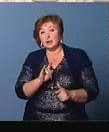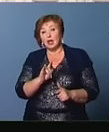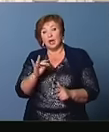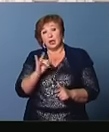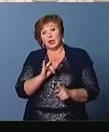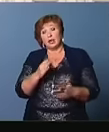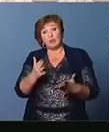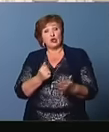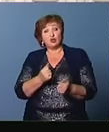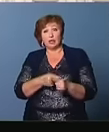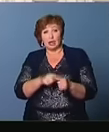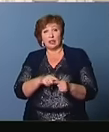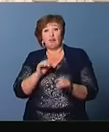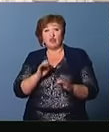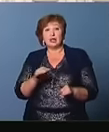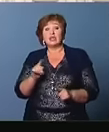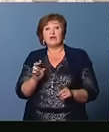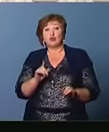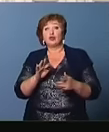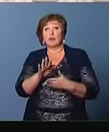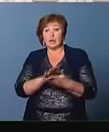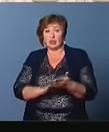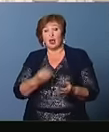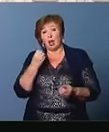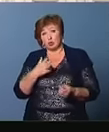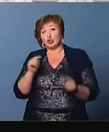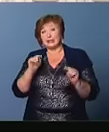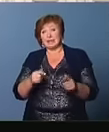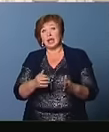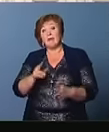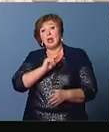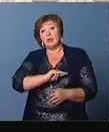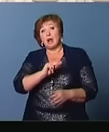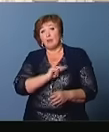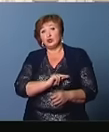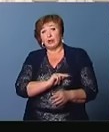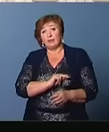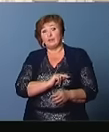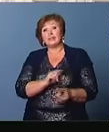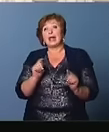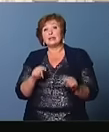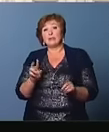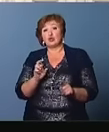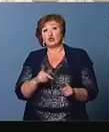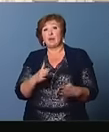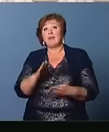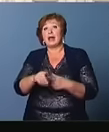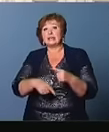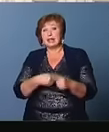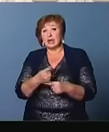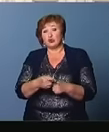Удмуртской республики. И это тоже направление хорошее. Мы работаем над тем, чтобы в последующем